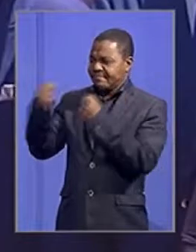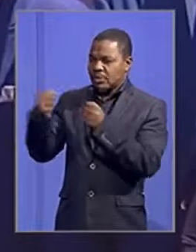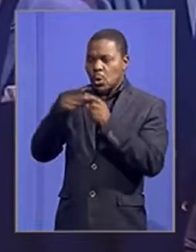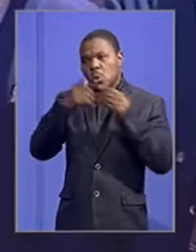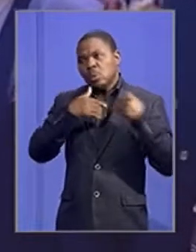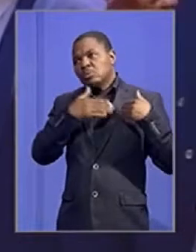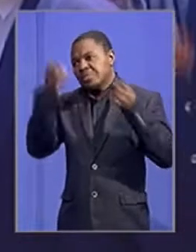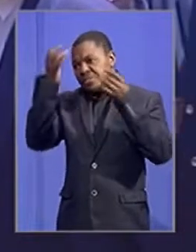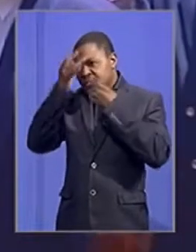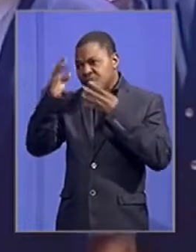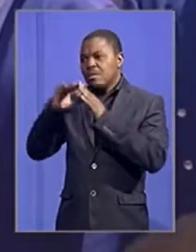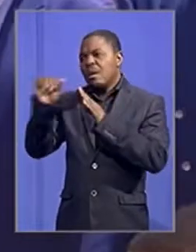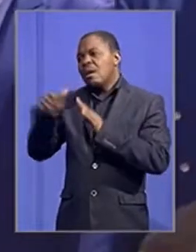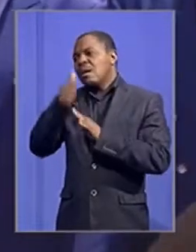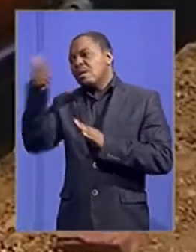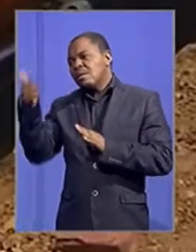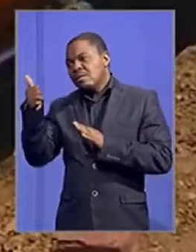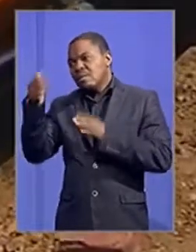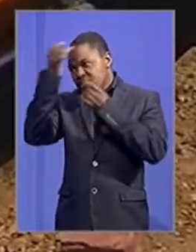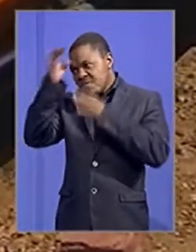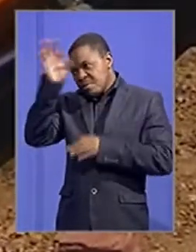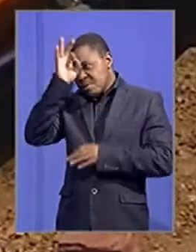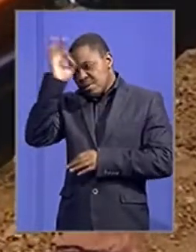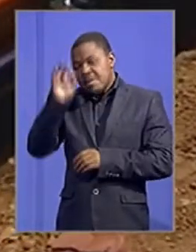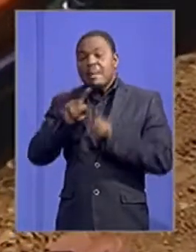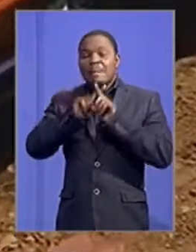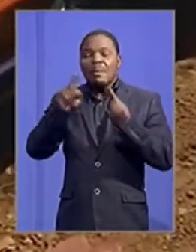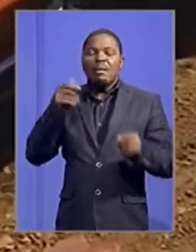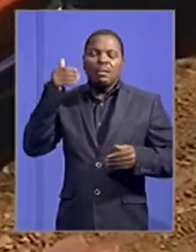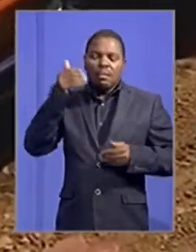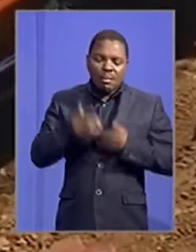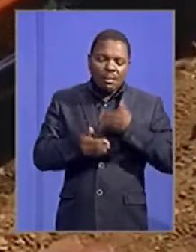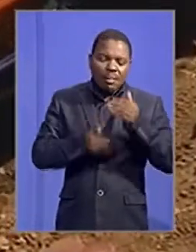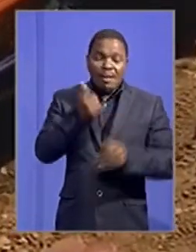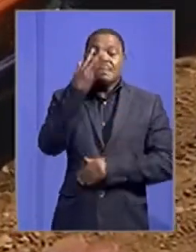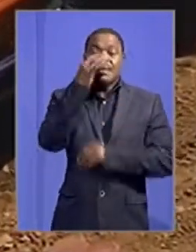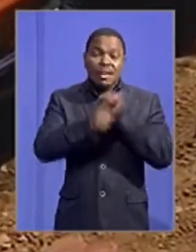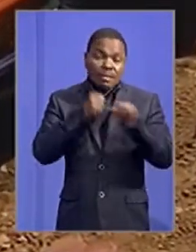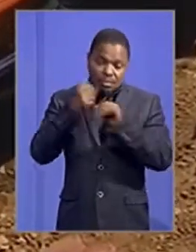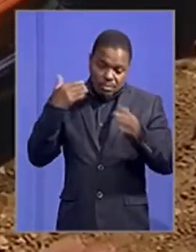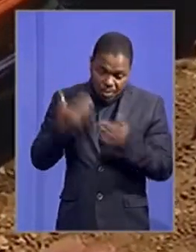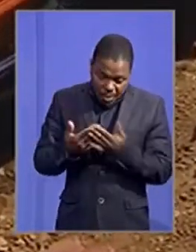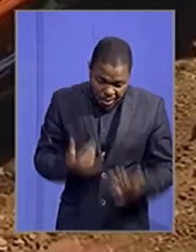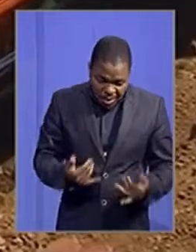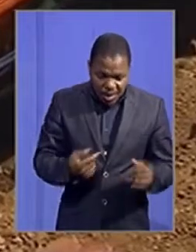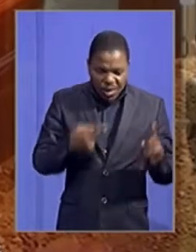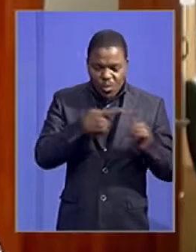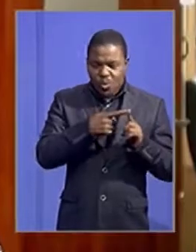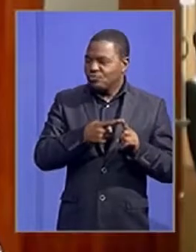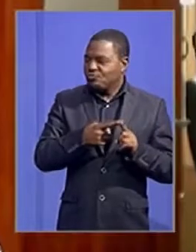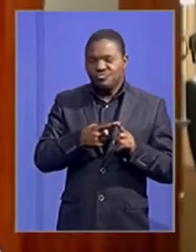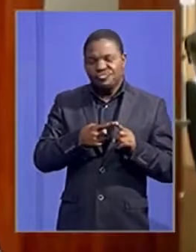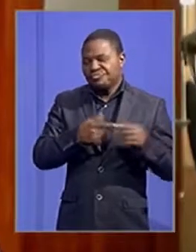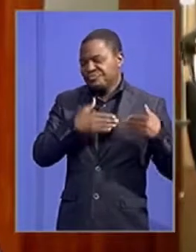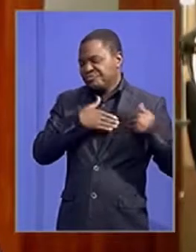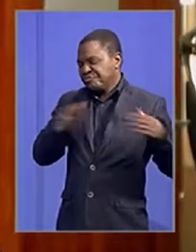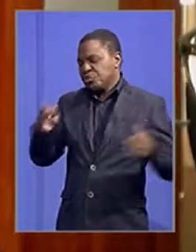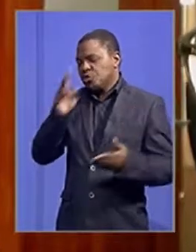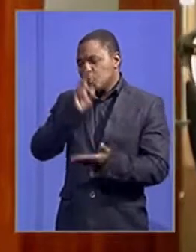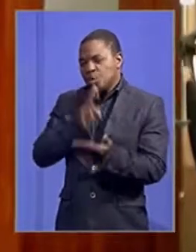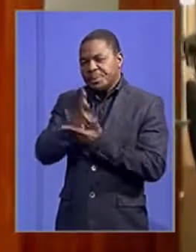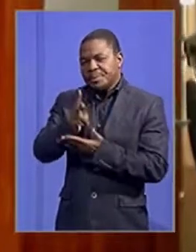bao ba neng ba bitsa mapodisi. Fela dingwaga di le 5 morago ga tiragalo eo jaanong o ipobotse. Ka re ga ke